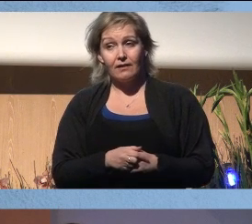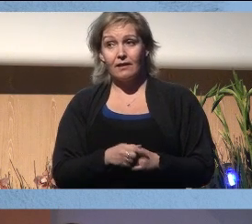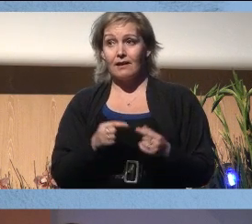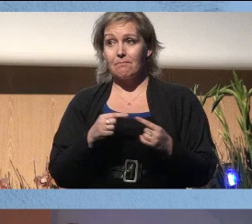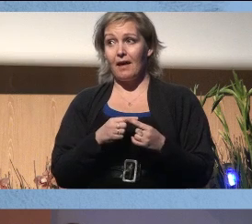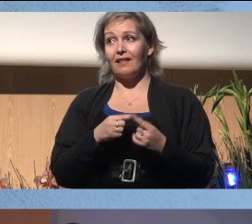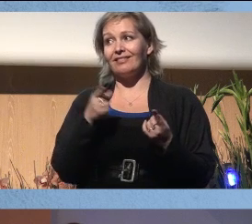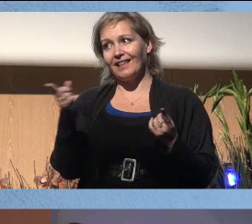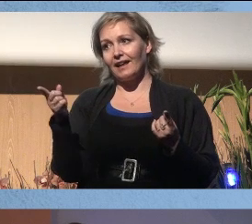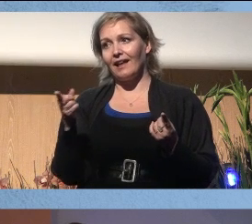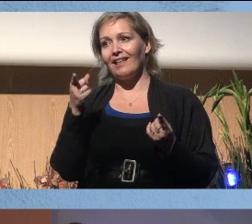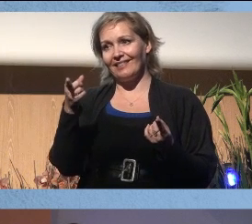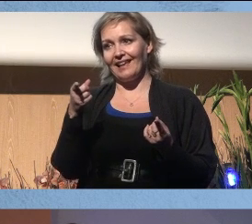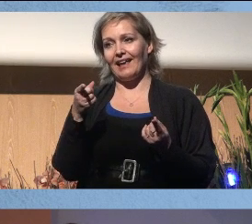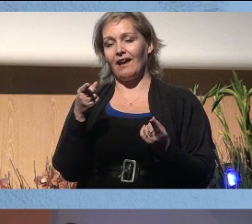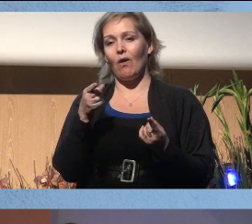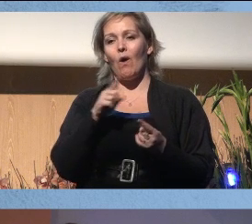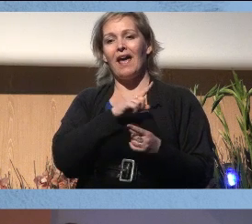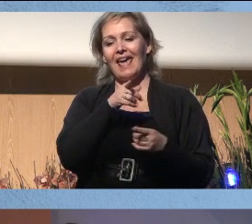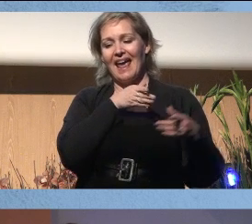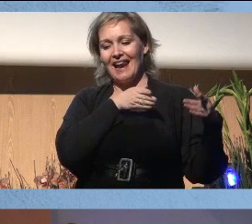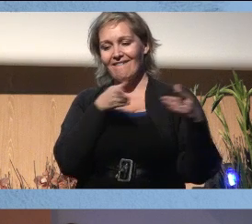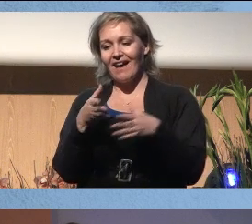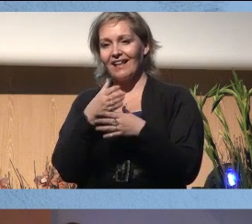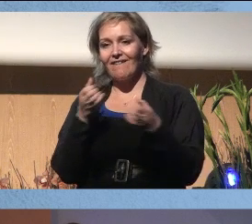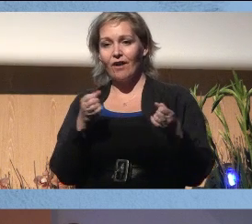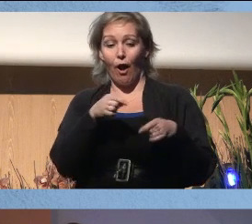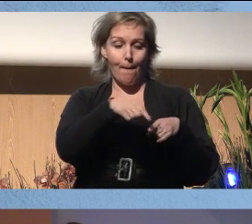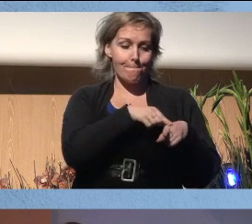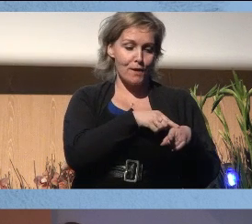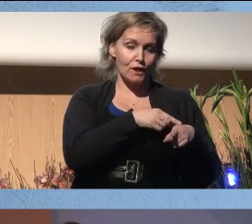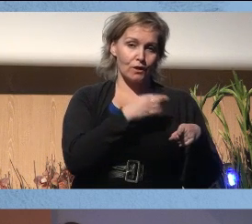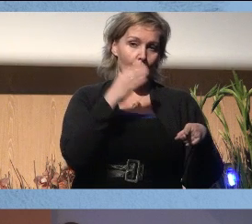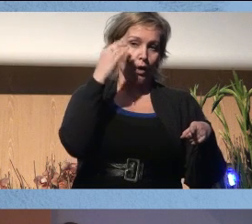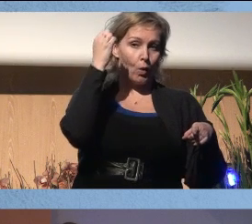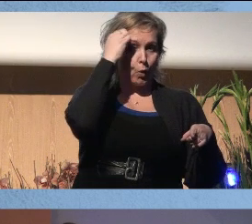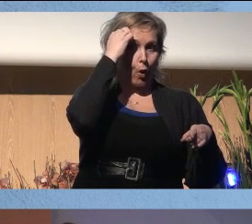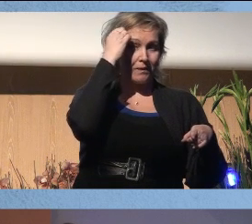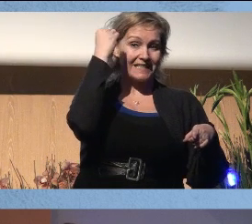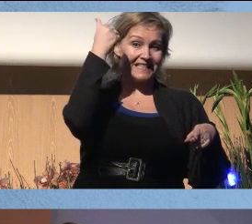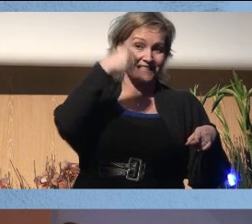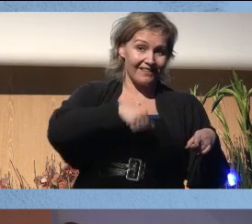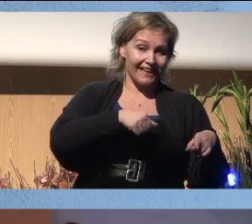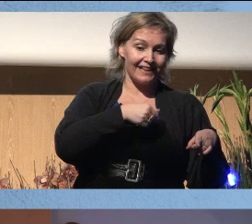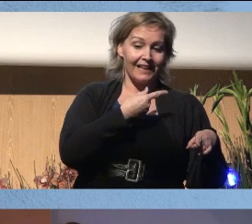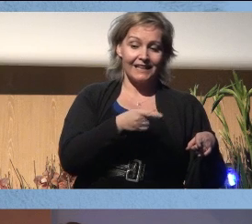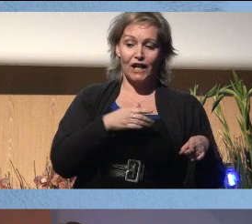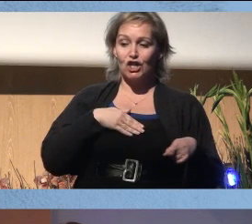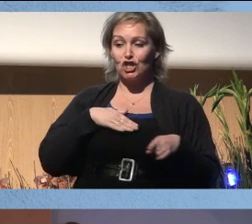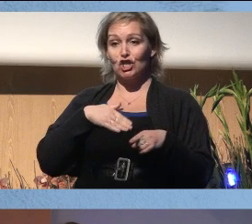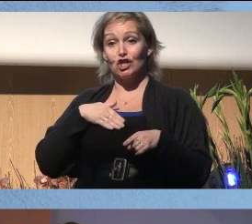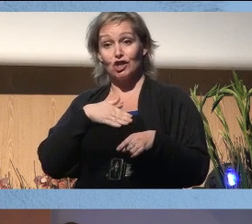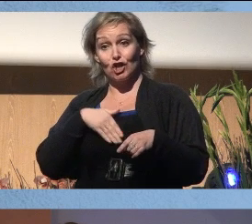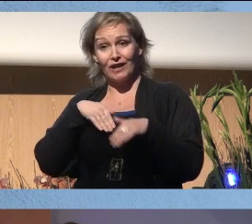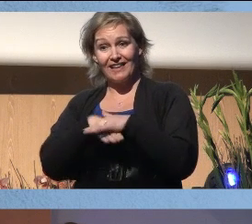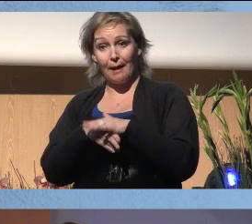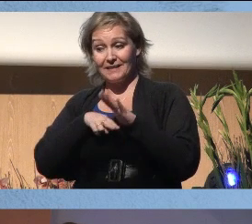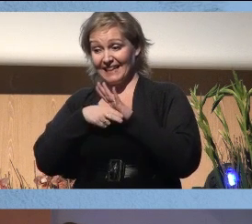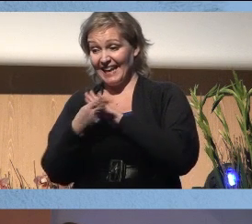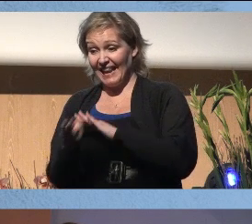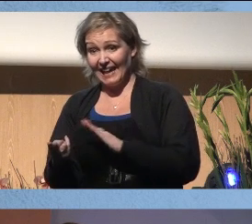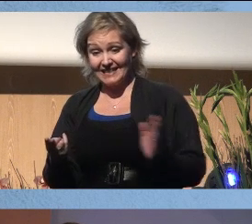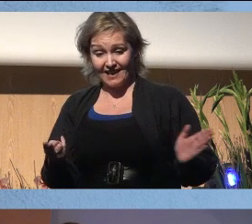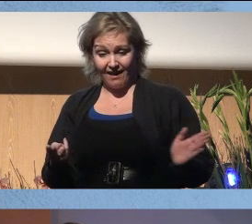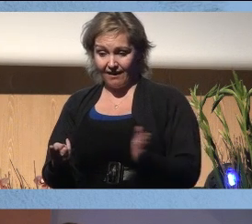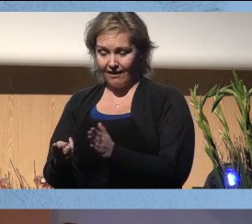Men det er det å gå hele veien fra en begynnende hukommelsesvikt til sykehjemsinnleggelse, det er